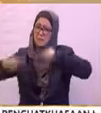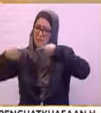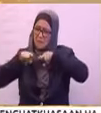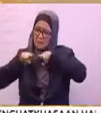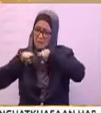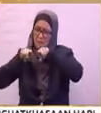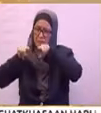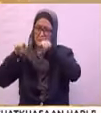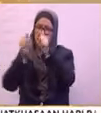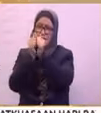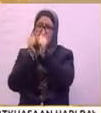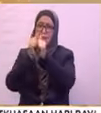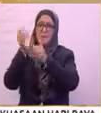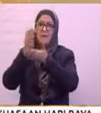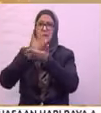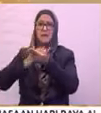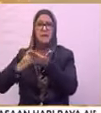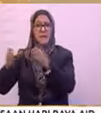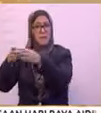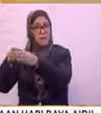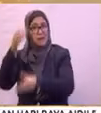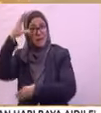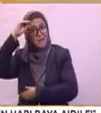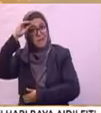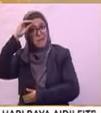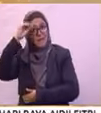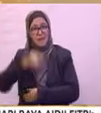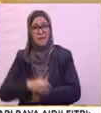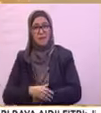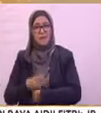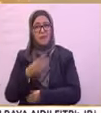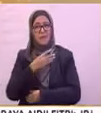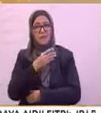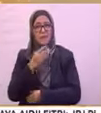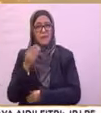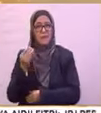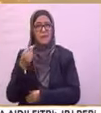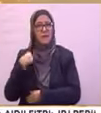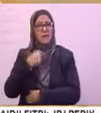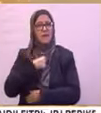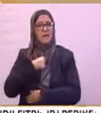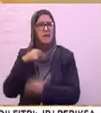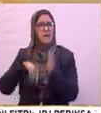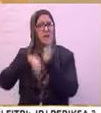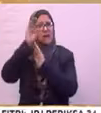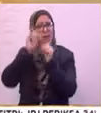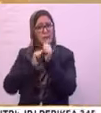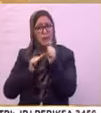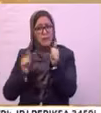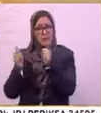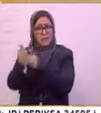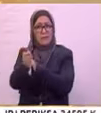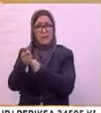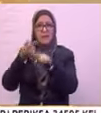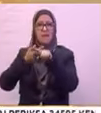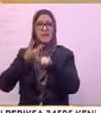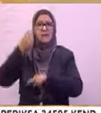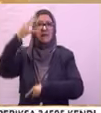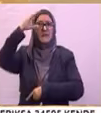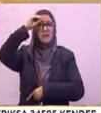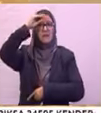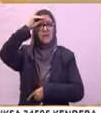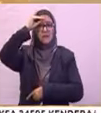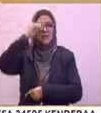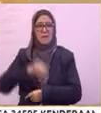dah lebih ke depan pada kaum lelaki. Apa khasnya mula kita lihat